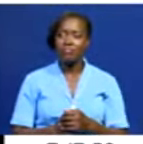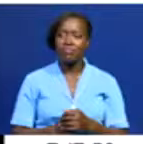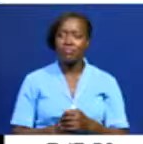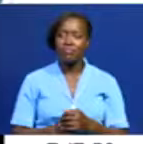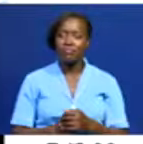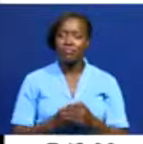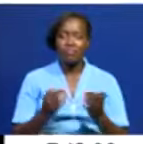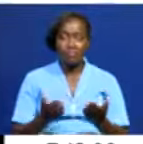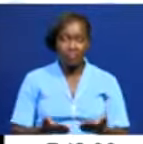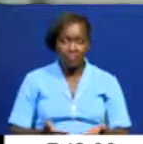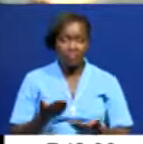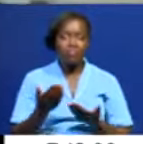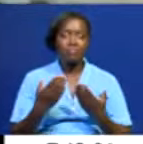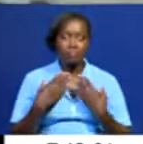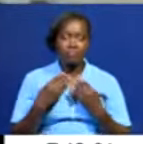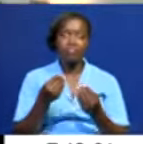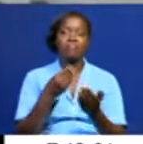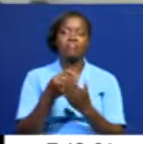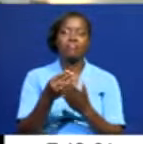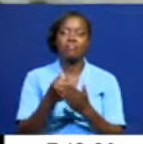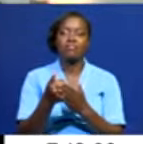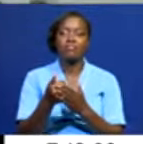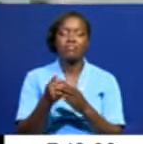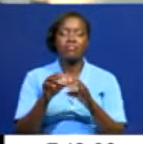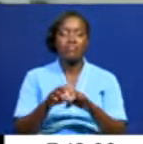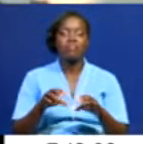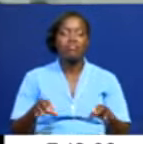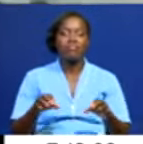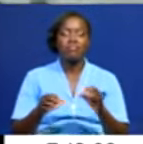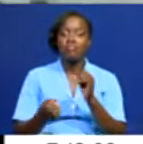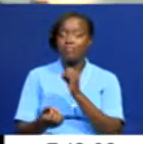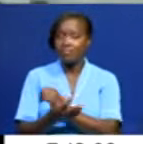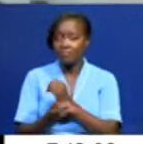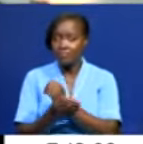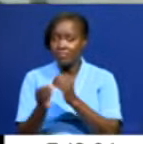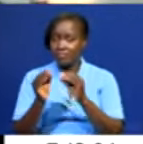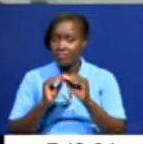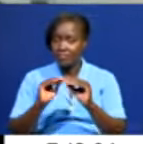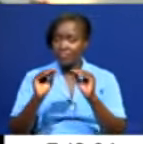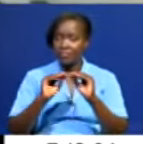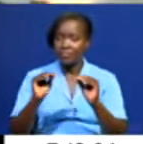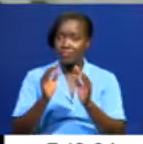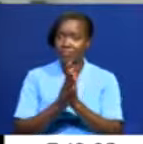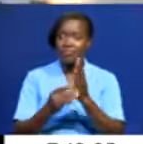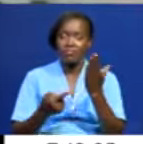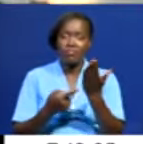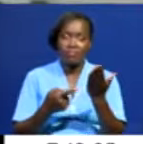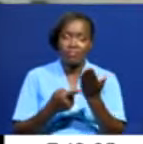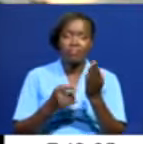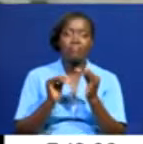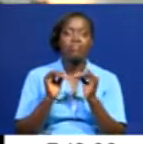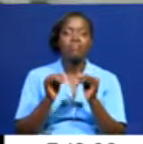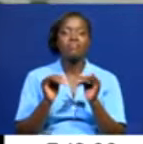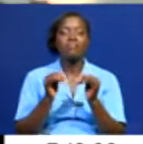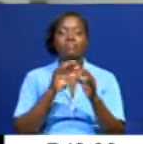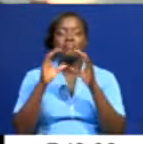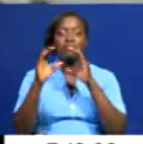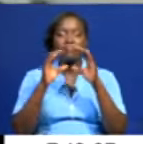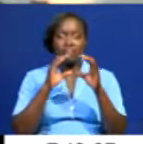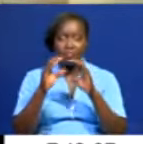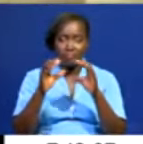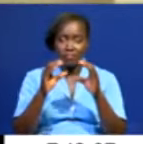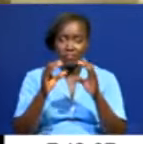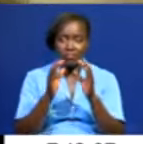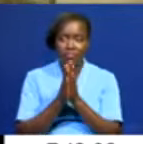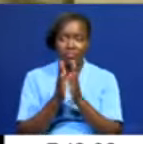uimarishaji wa uwezo, huduma za kifedha, upatikanaji wa soko, ushauri na mafunzo kuhusu teknolojia ya habari na mawasiliano. Wahusika wa